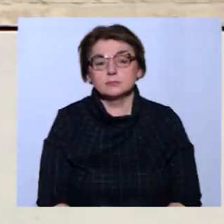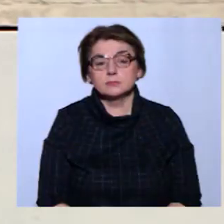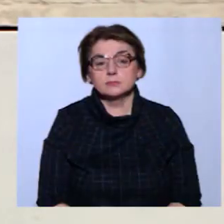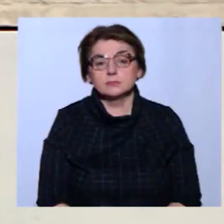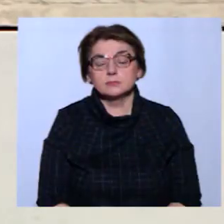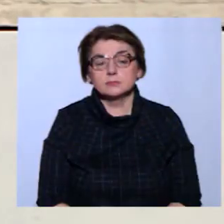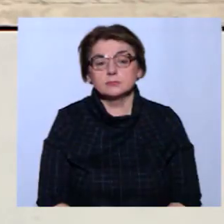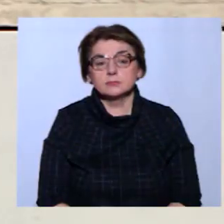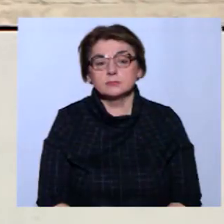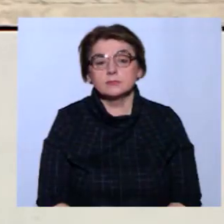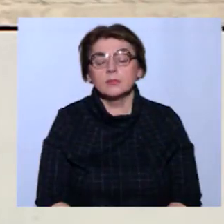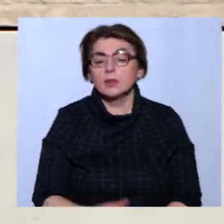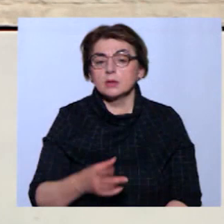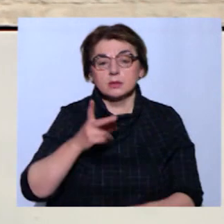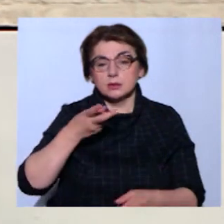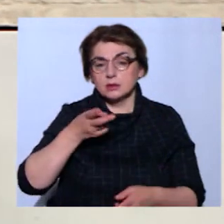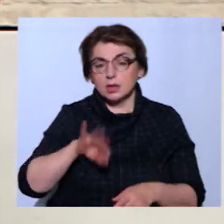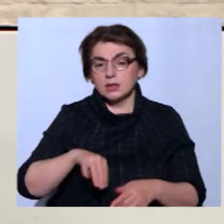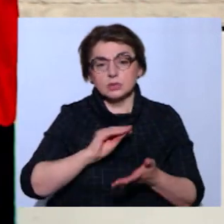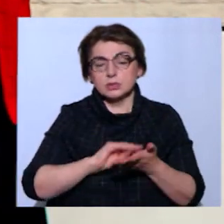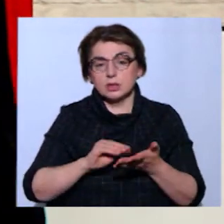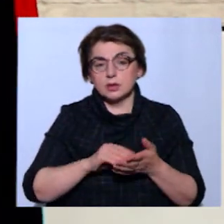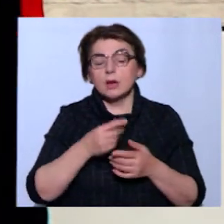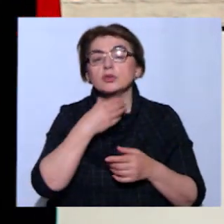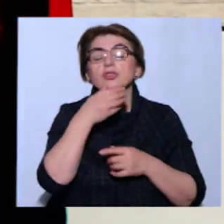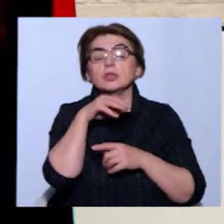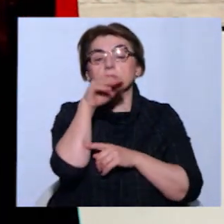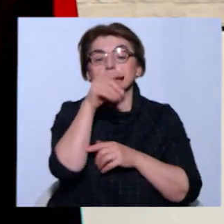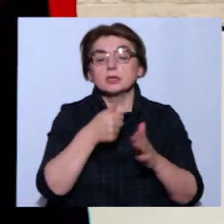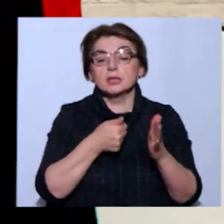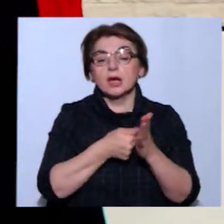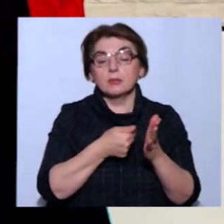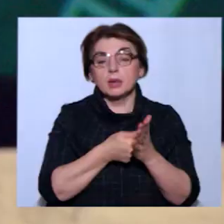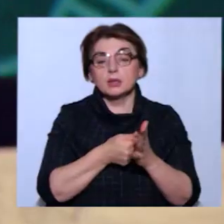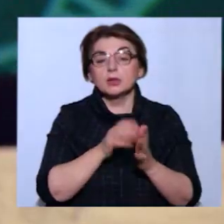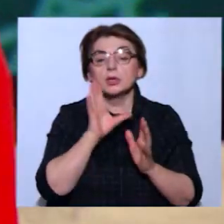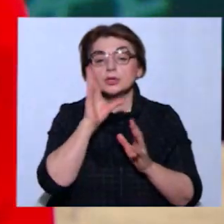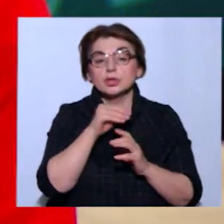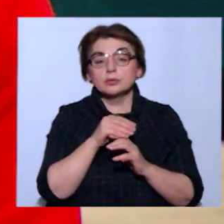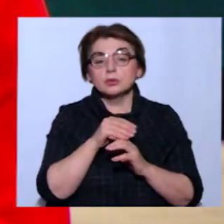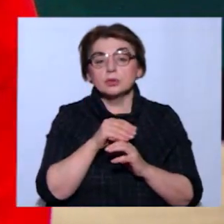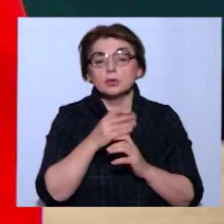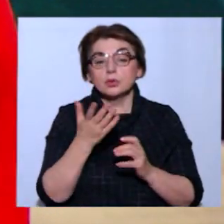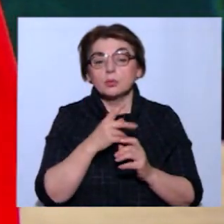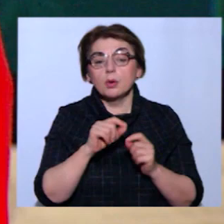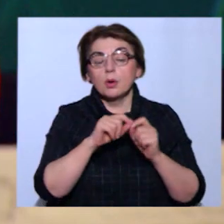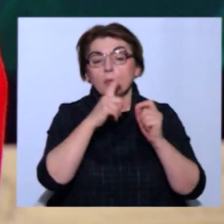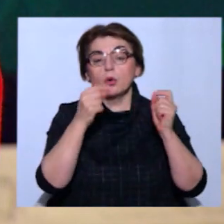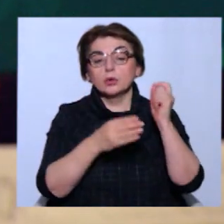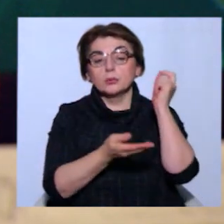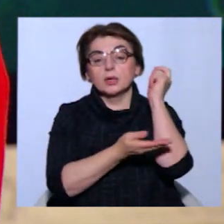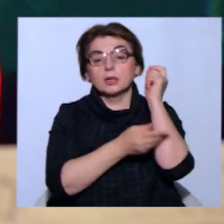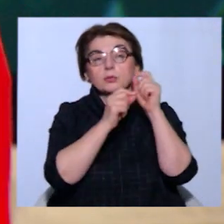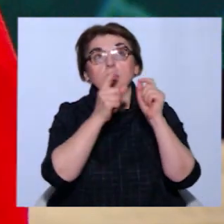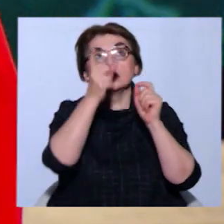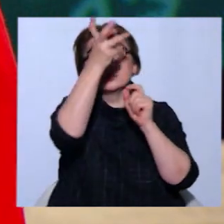დანარჩენს არ დავწერ, ვისაუბროთ. მას აქვს გრძელი კისერი და ამ გრძელი კისრის დახმარებით შეუძლია, რომ ხის ფოთლებს